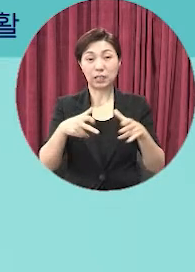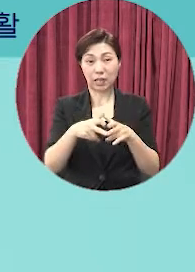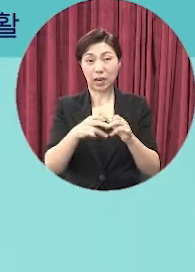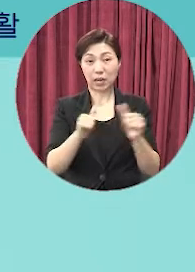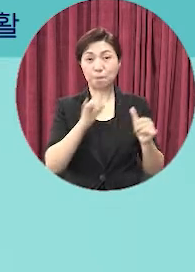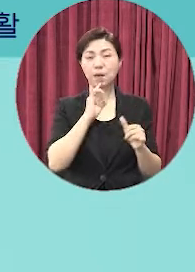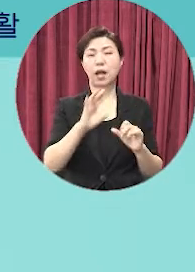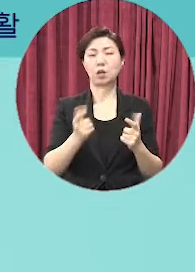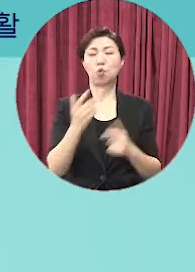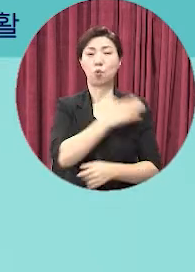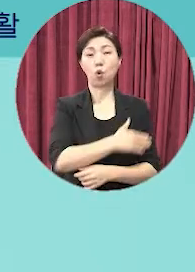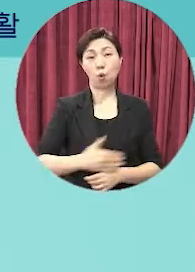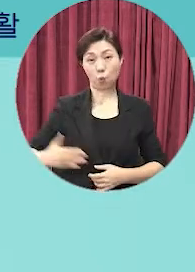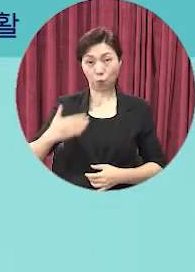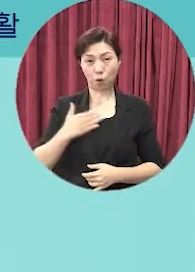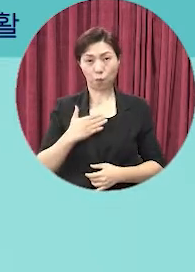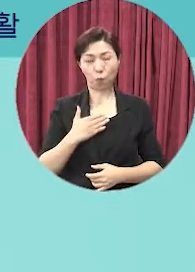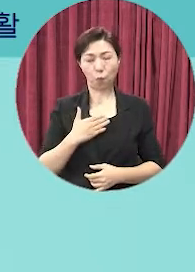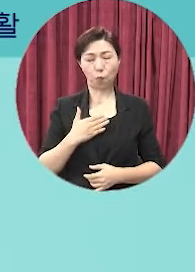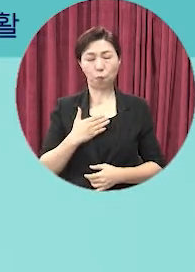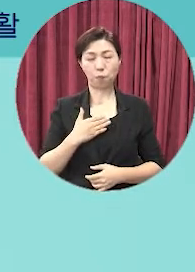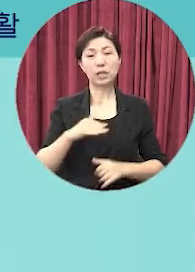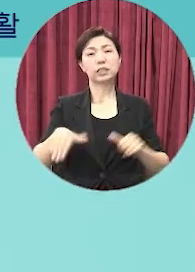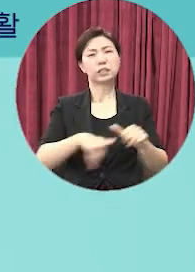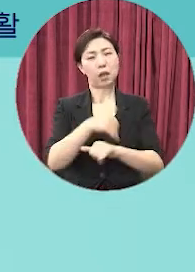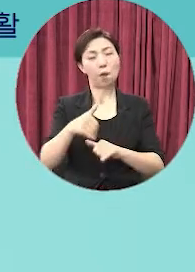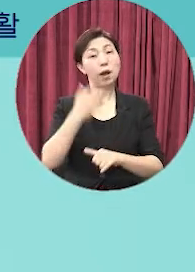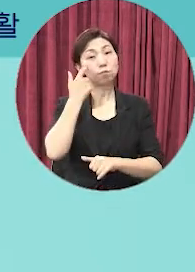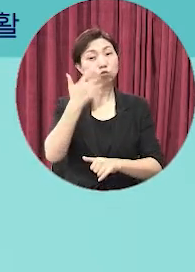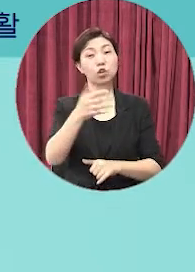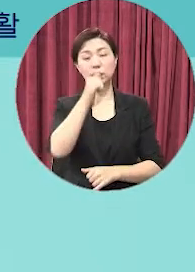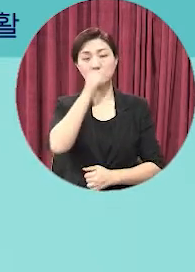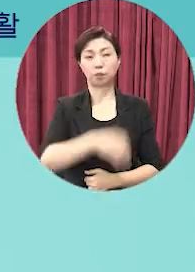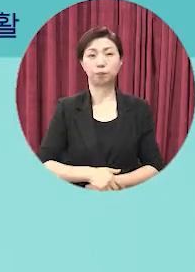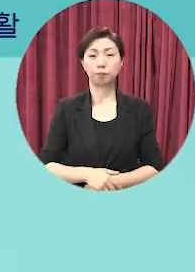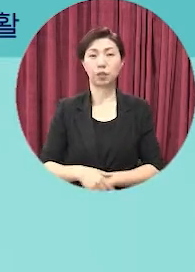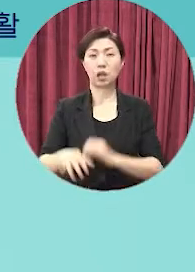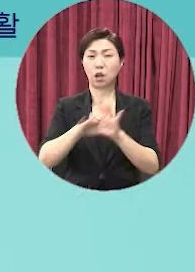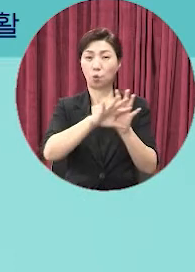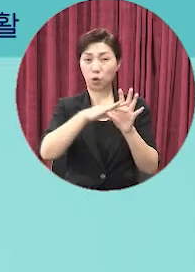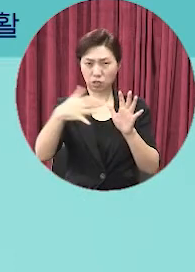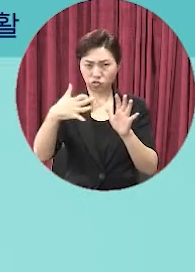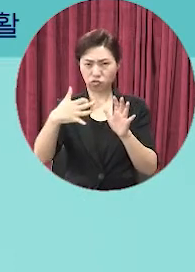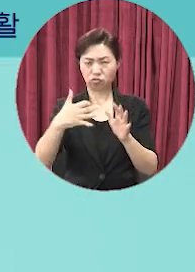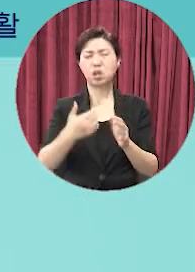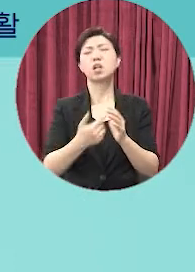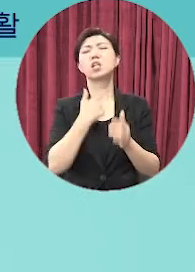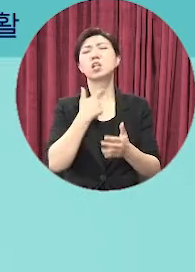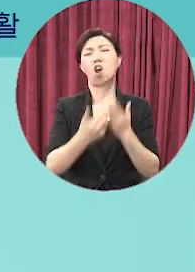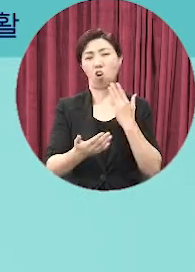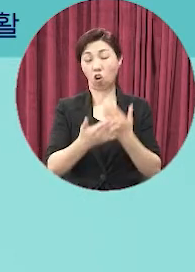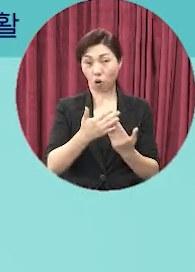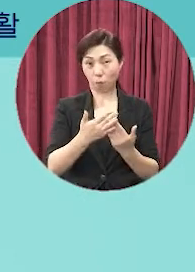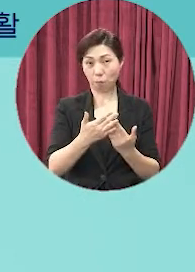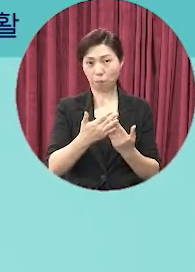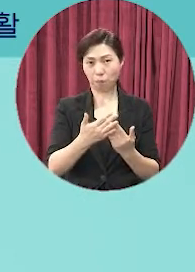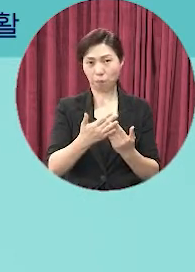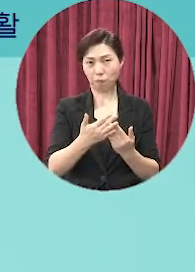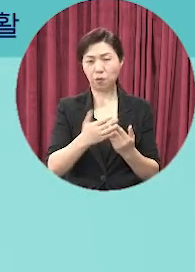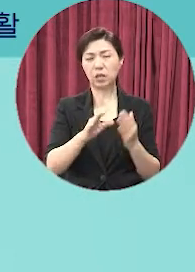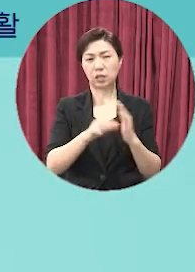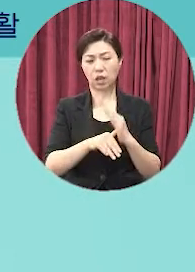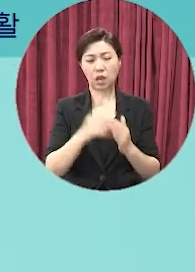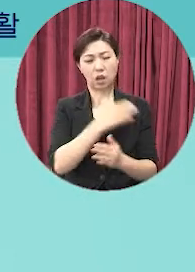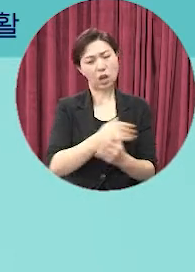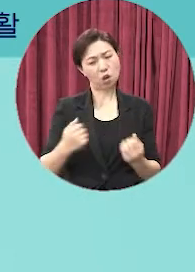현재 건강 상태들을 같이 질문했고, 또 이 코로나19를 겪으면서 건강 관리에서 어떤 변화를 겪고 있는지도